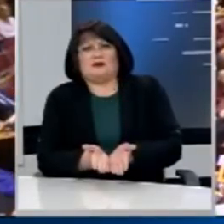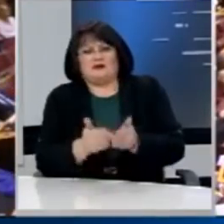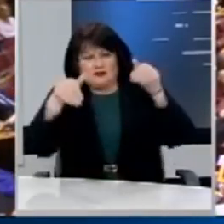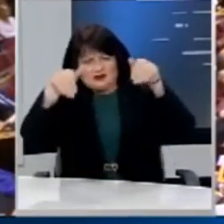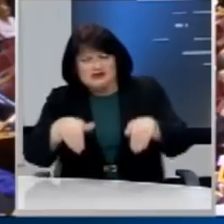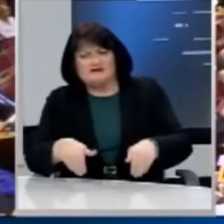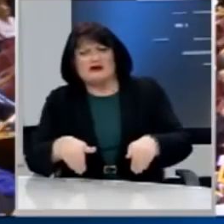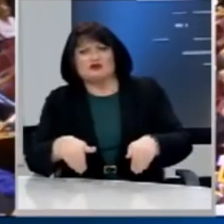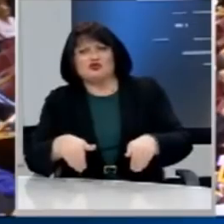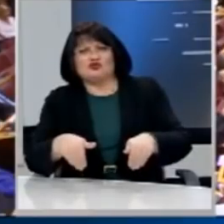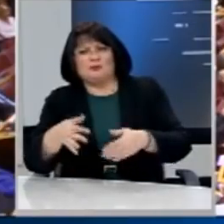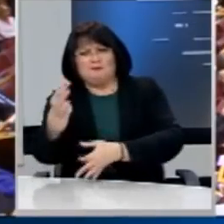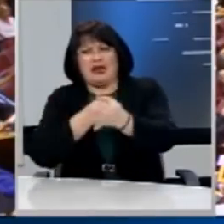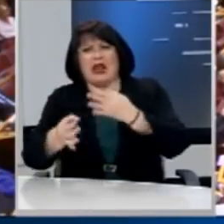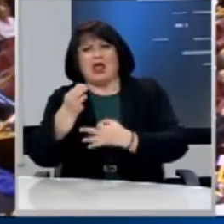Σεβασμό στον ομιλητή.